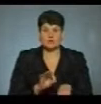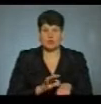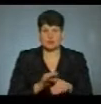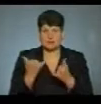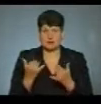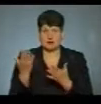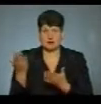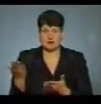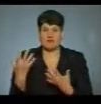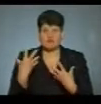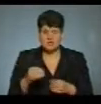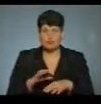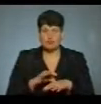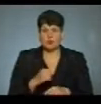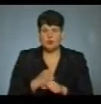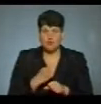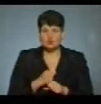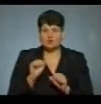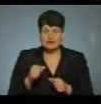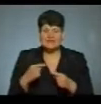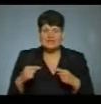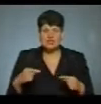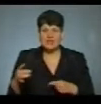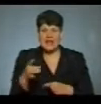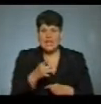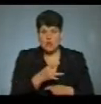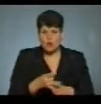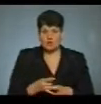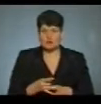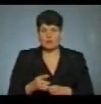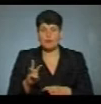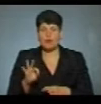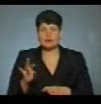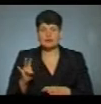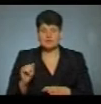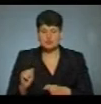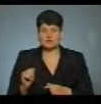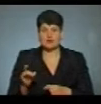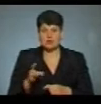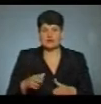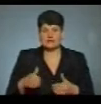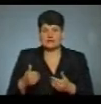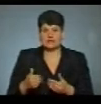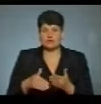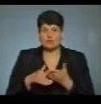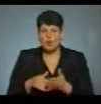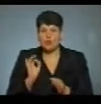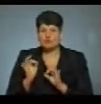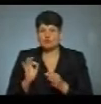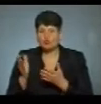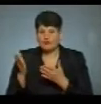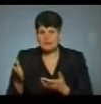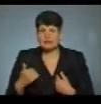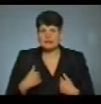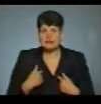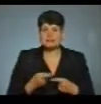додаткова робота, вже провелася для того, щоб могли з інших регіонів, саме Монастирського району, давати таку медичну допомогу, консультувати. Тому для нас